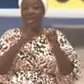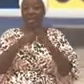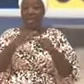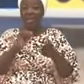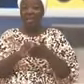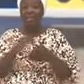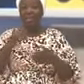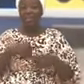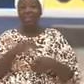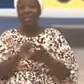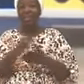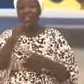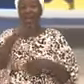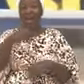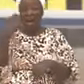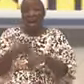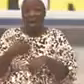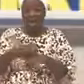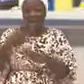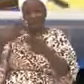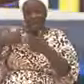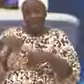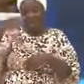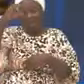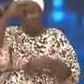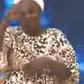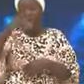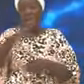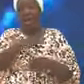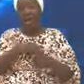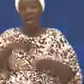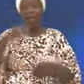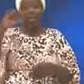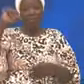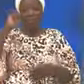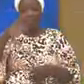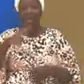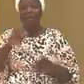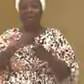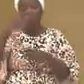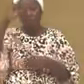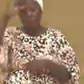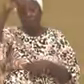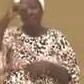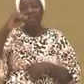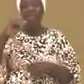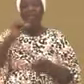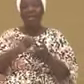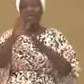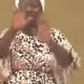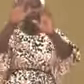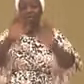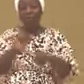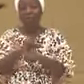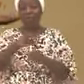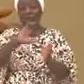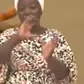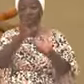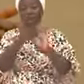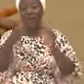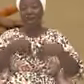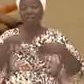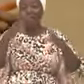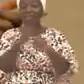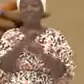du si ce garçon cette fille aucun indice et le miracle de conversion a eu lieu et maintenant